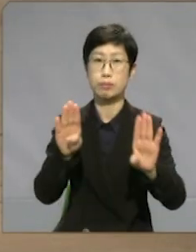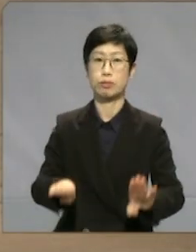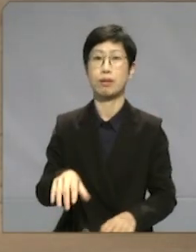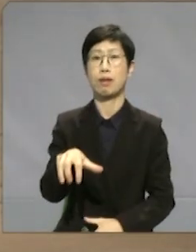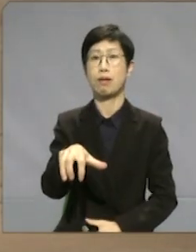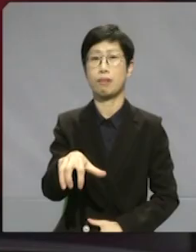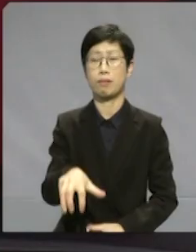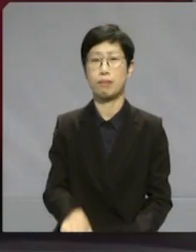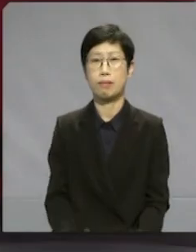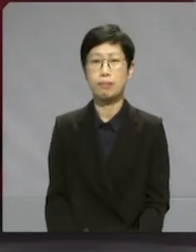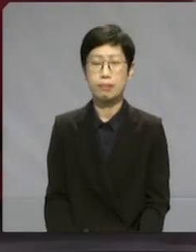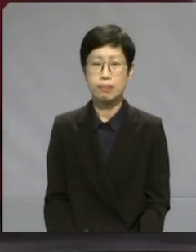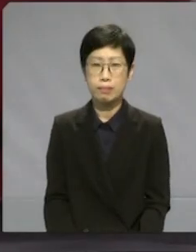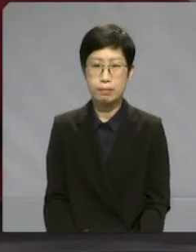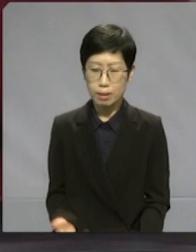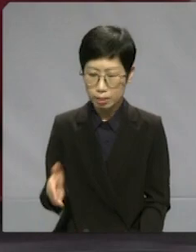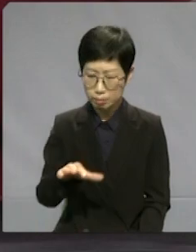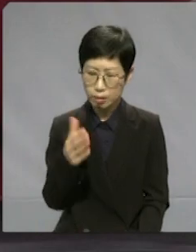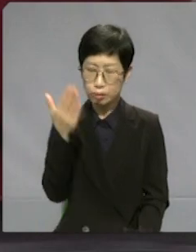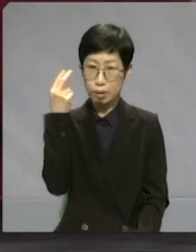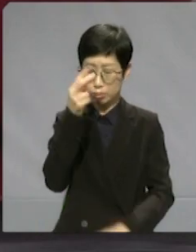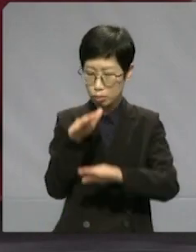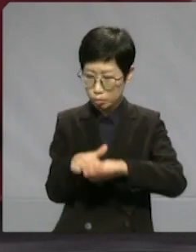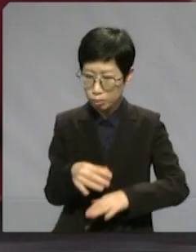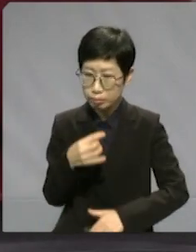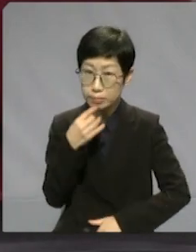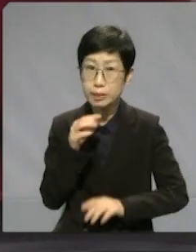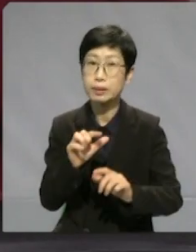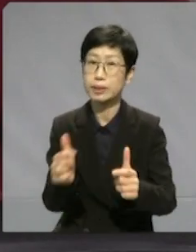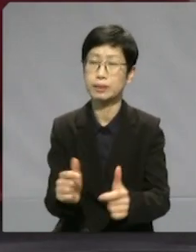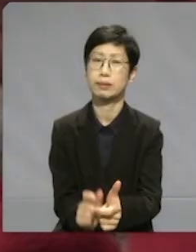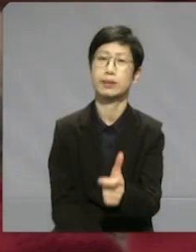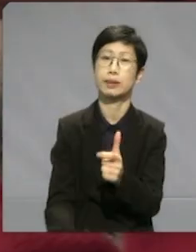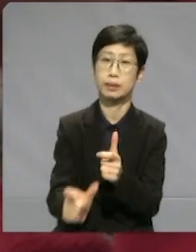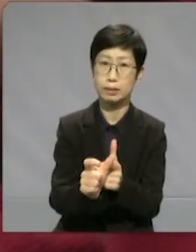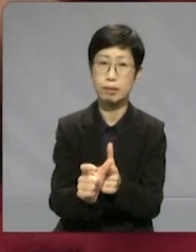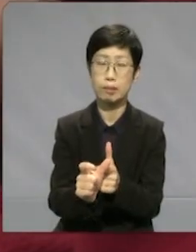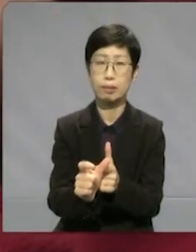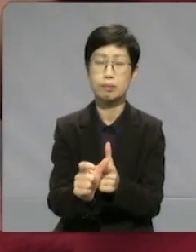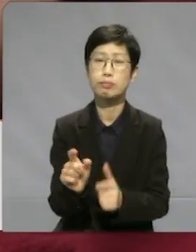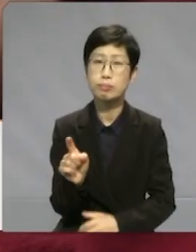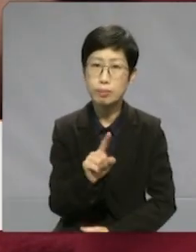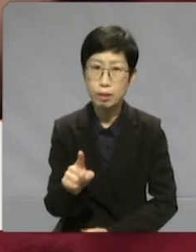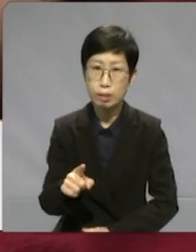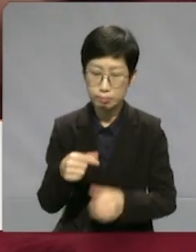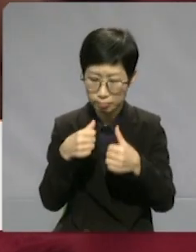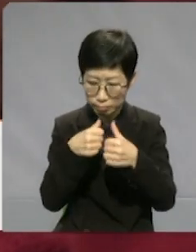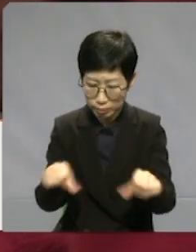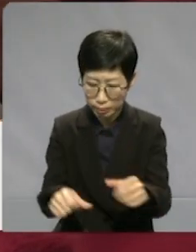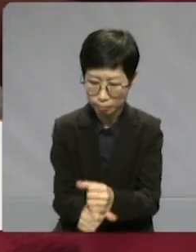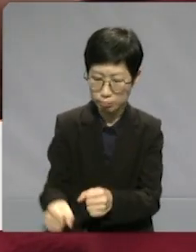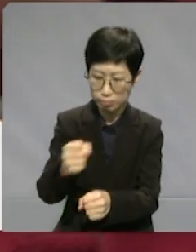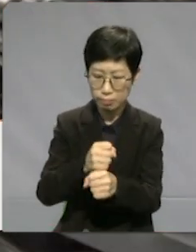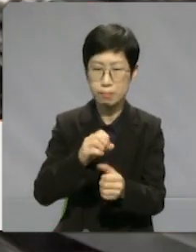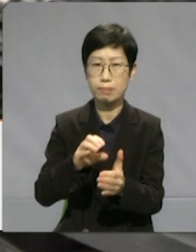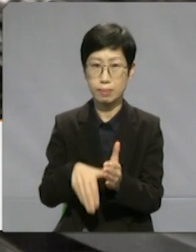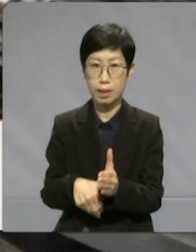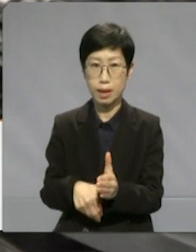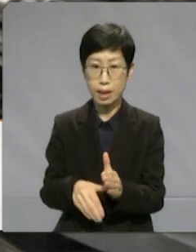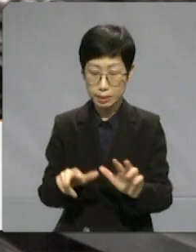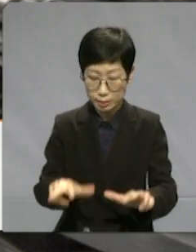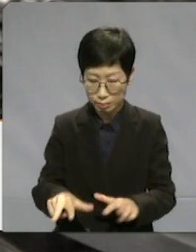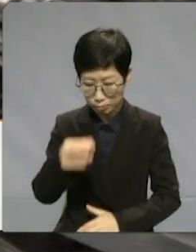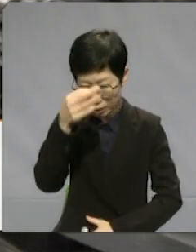곳 하지만 과거를 보존하기 하는 곳은 아닙니다 손상된 작품을 보고할 때 현대의